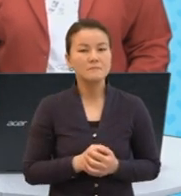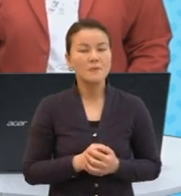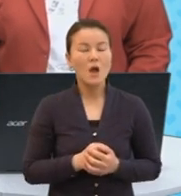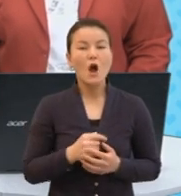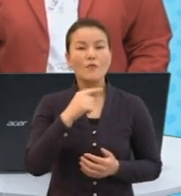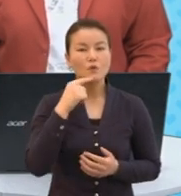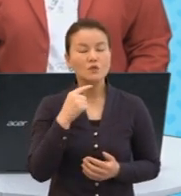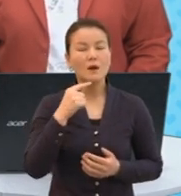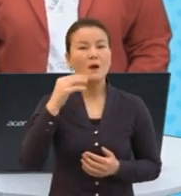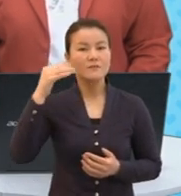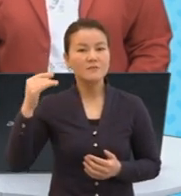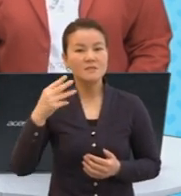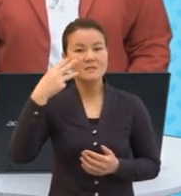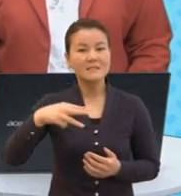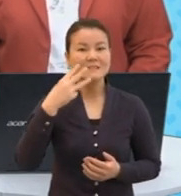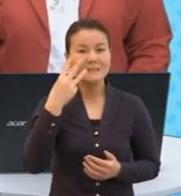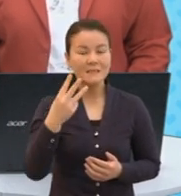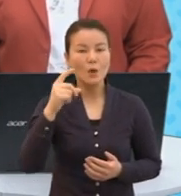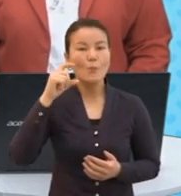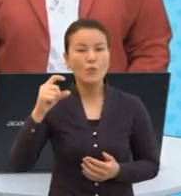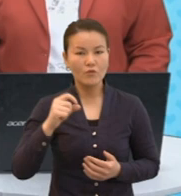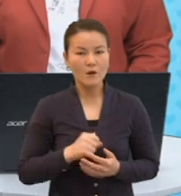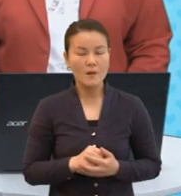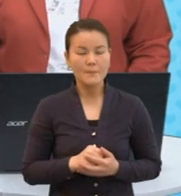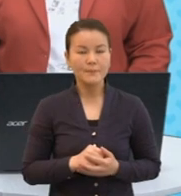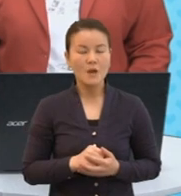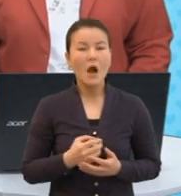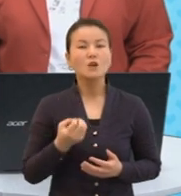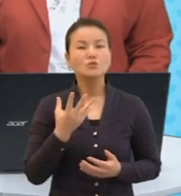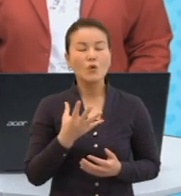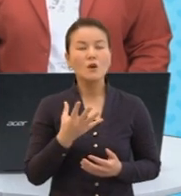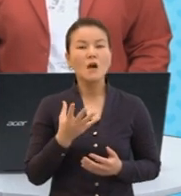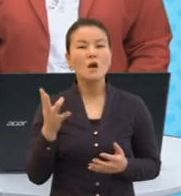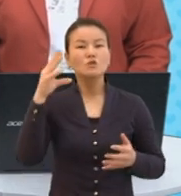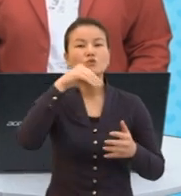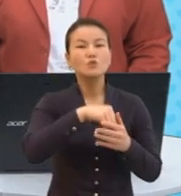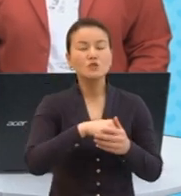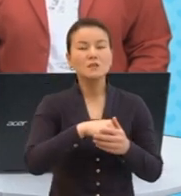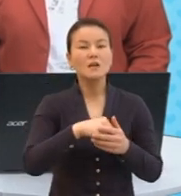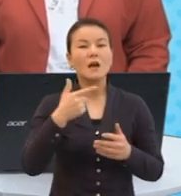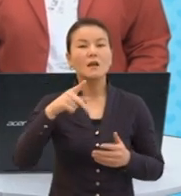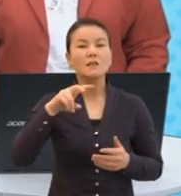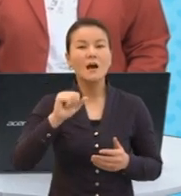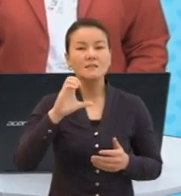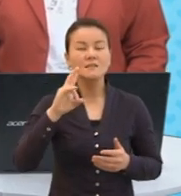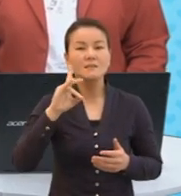В русском алфавите 33 буквы. Сколько служат для обозначения гласных звуков?